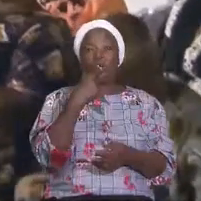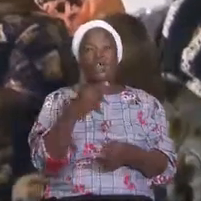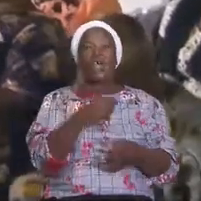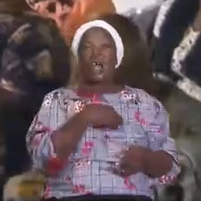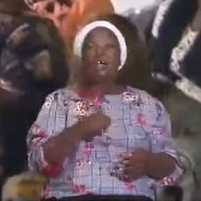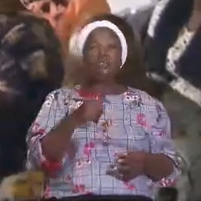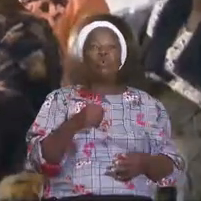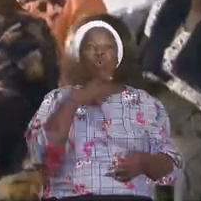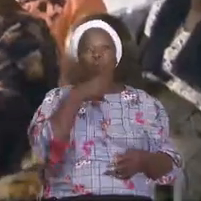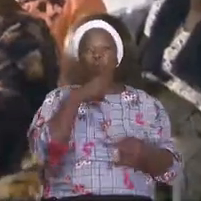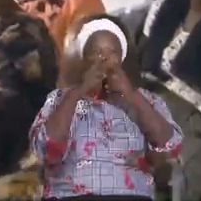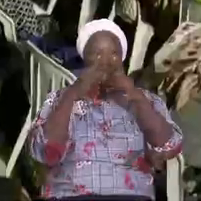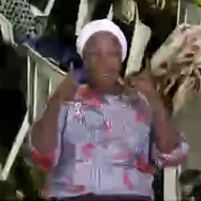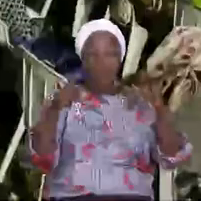démons.